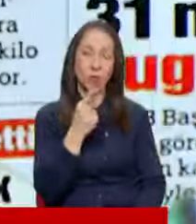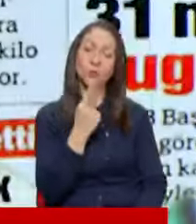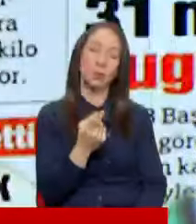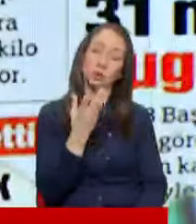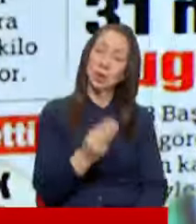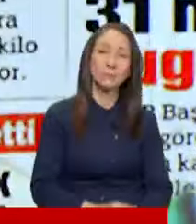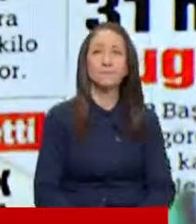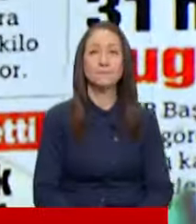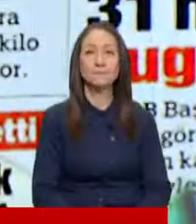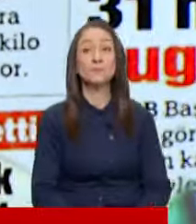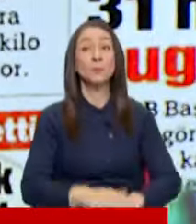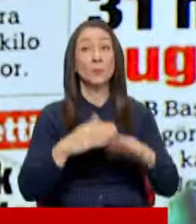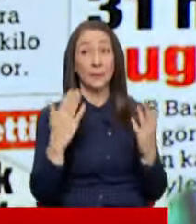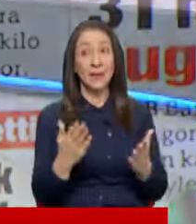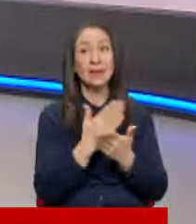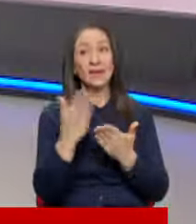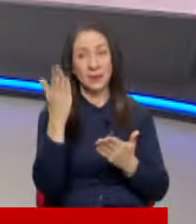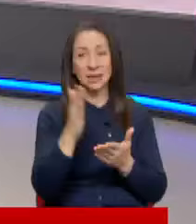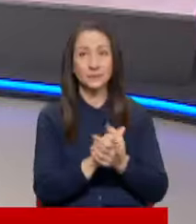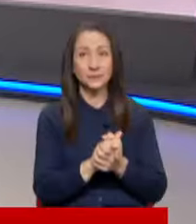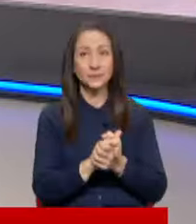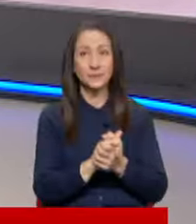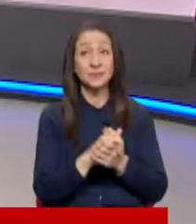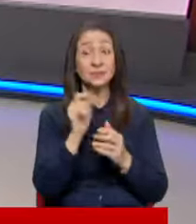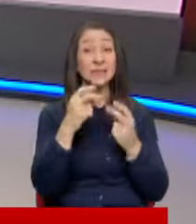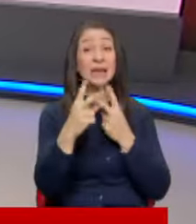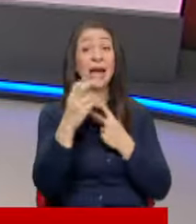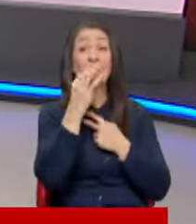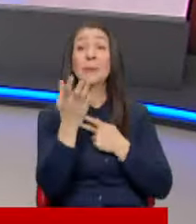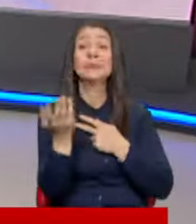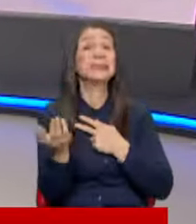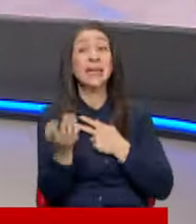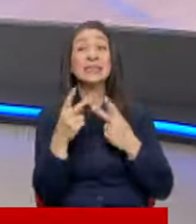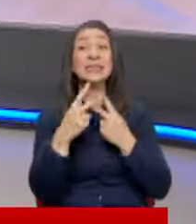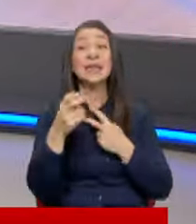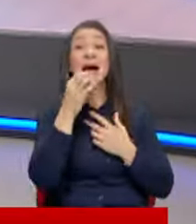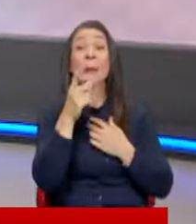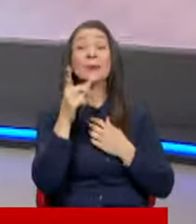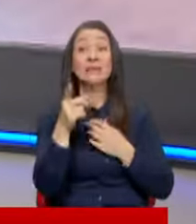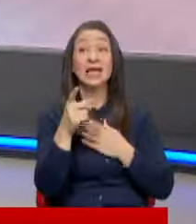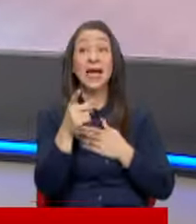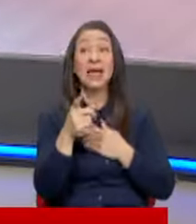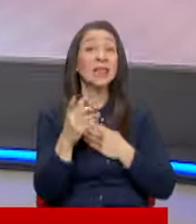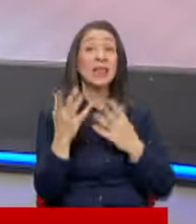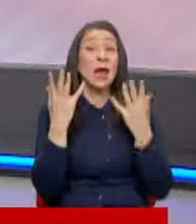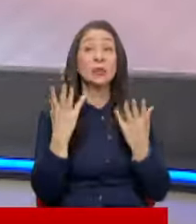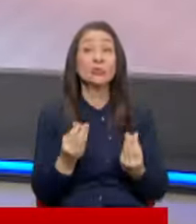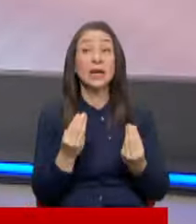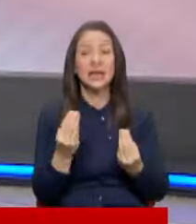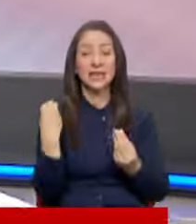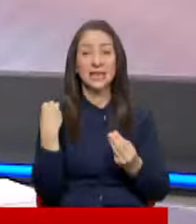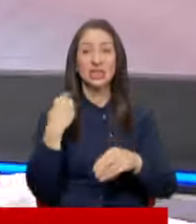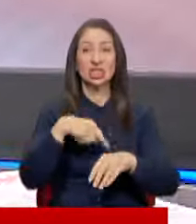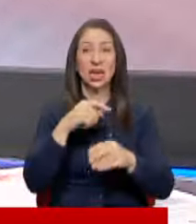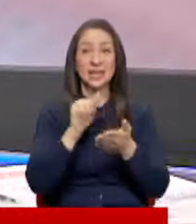söylemiş olalım Peki devam edelim şimdi sıradaki haberimiz sıradaki haberimizde ne olacak Yeni